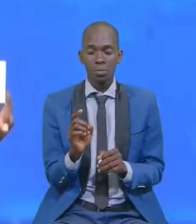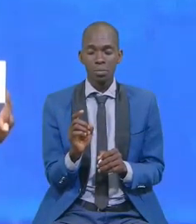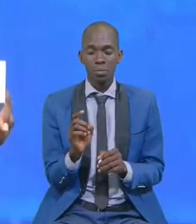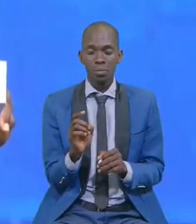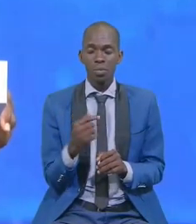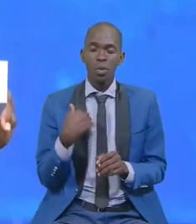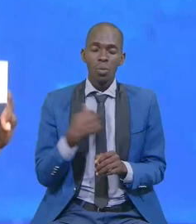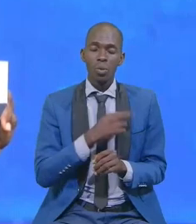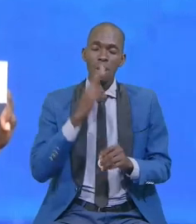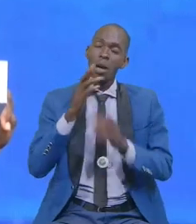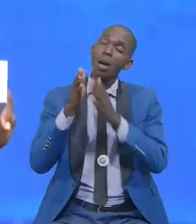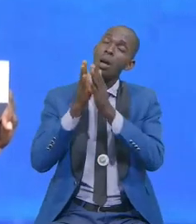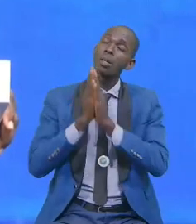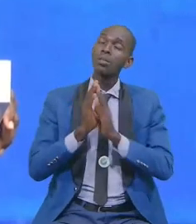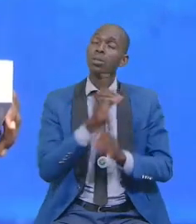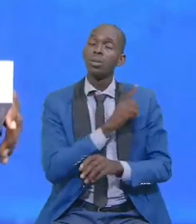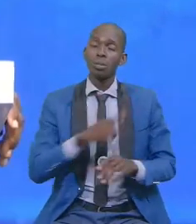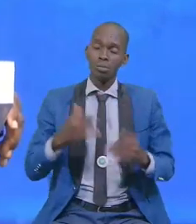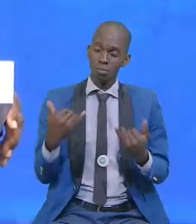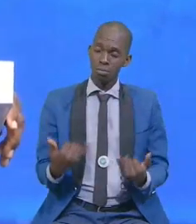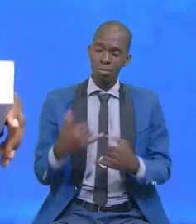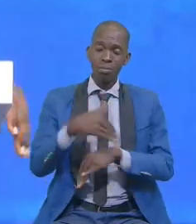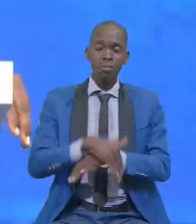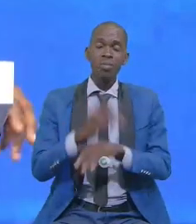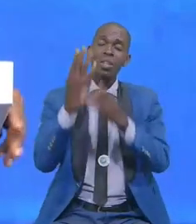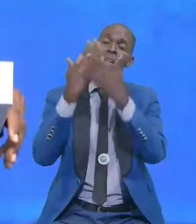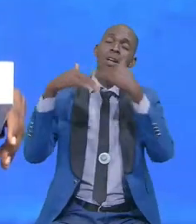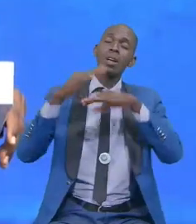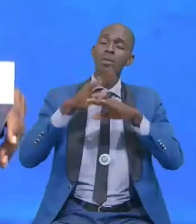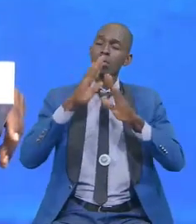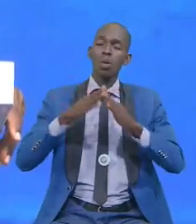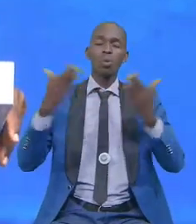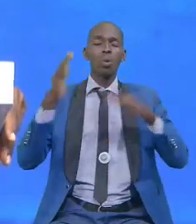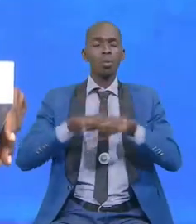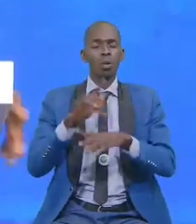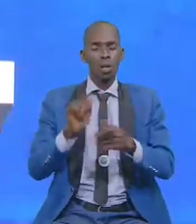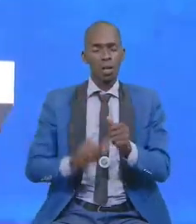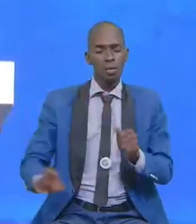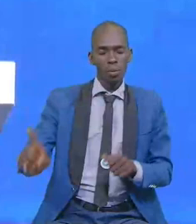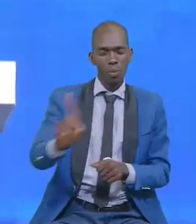Nous demandons, Seigneur, ce soir, que les cieux soient ouverts sur chacun de nous.